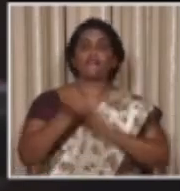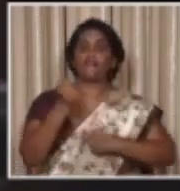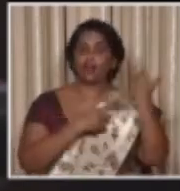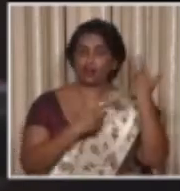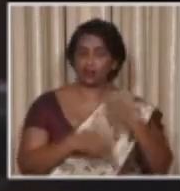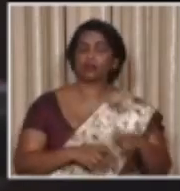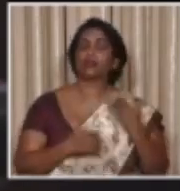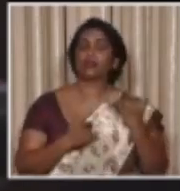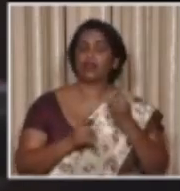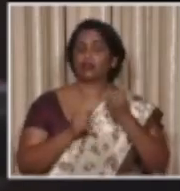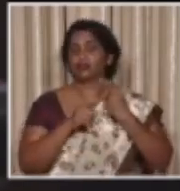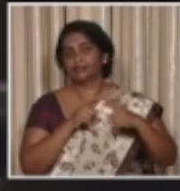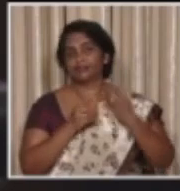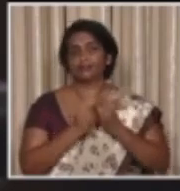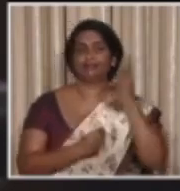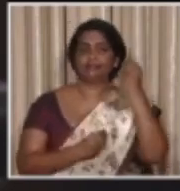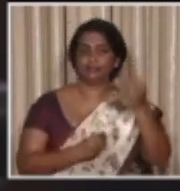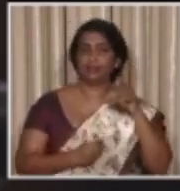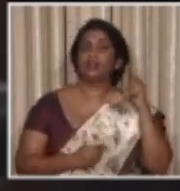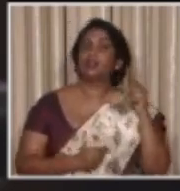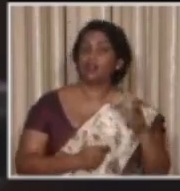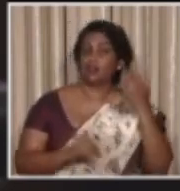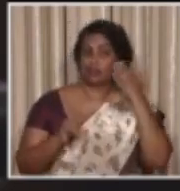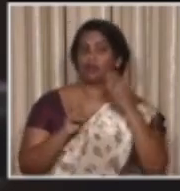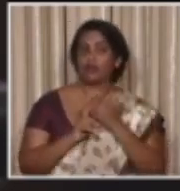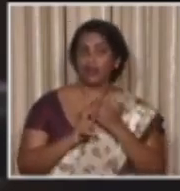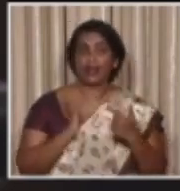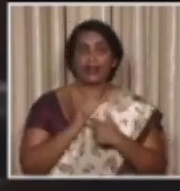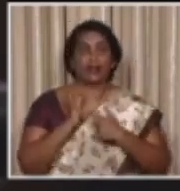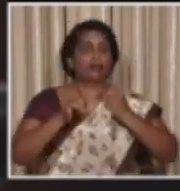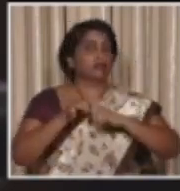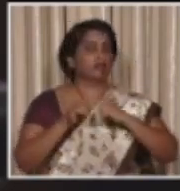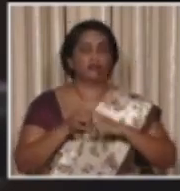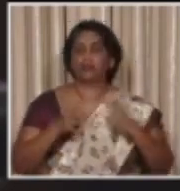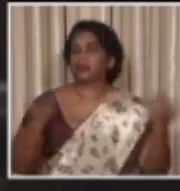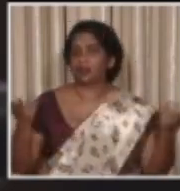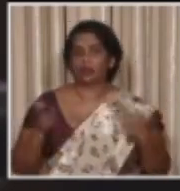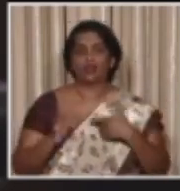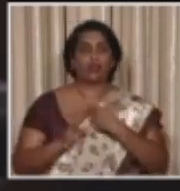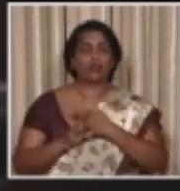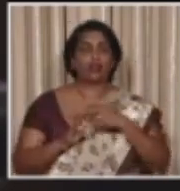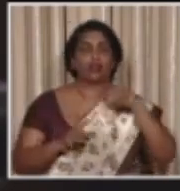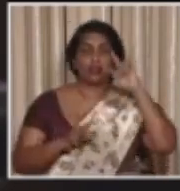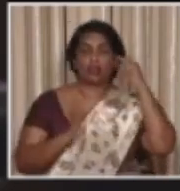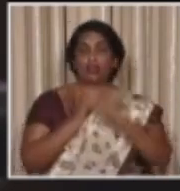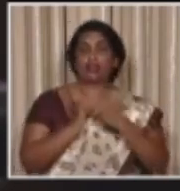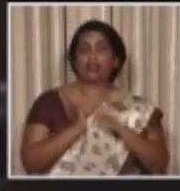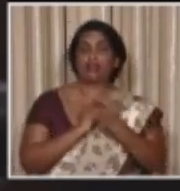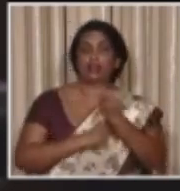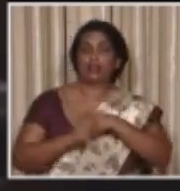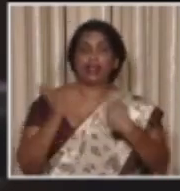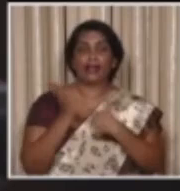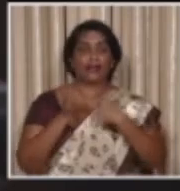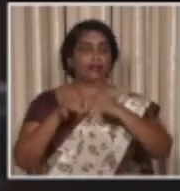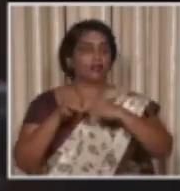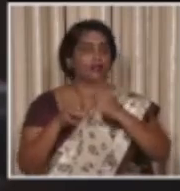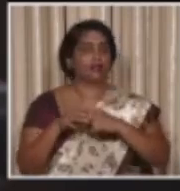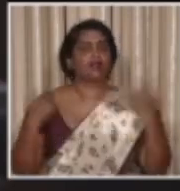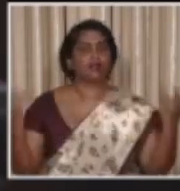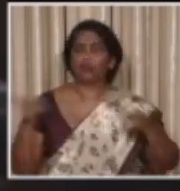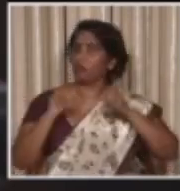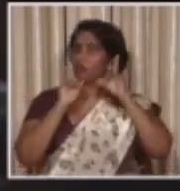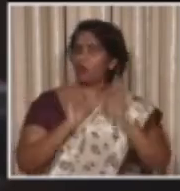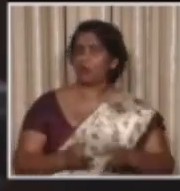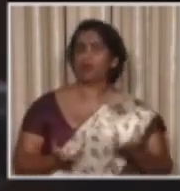තියෙනවා නැත්නම් ලීස් එකට දීලා තියෙනවා. ඒ පිළිබඳව ටෙන්ඩරයක් කෝල් කරලා නැහැ. අයි චැනල් එක විකුණනවා ටෙන්ඩරයක් කෝල් කරලා නැහැ.